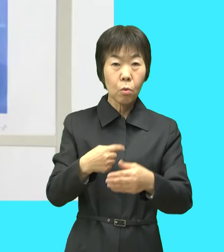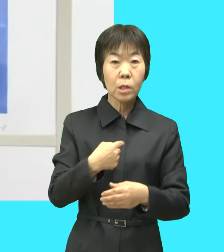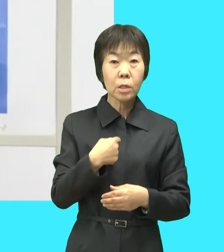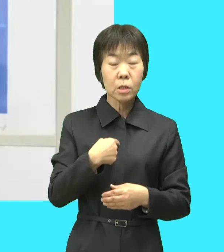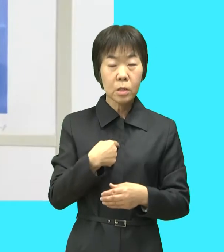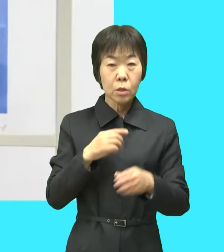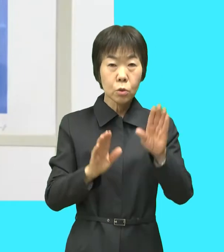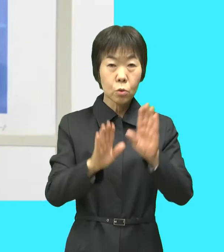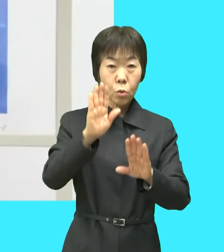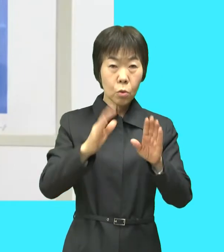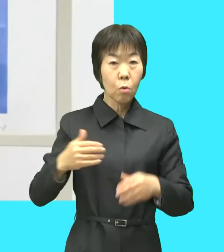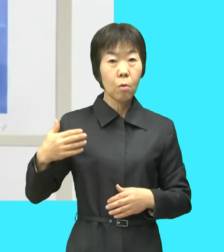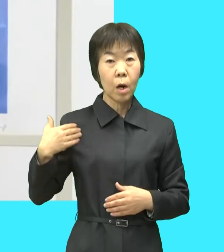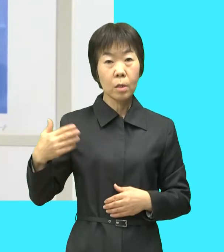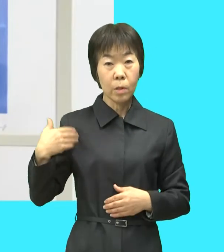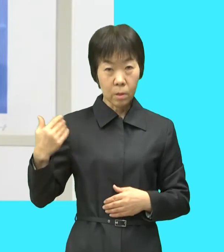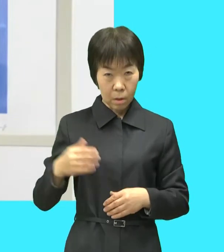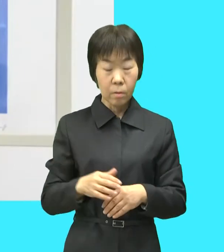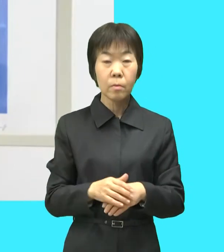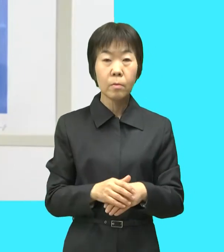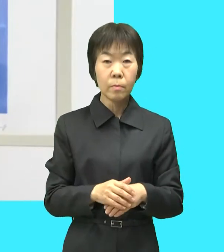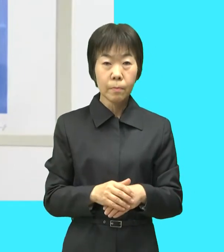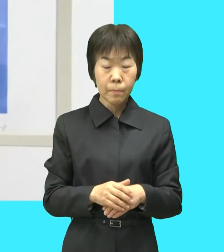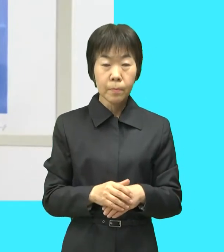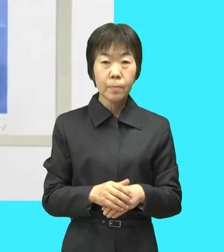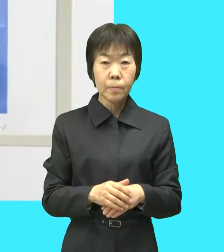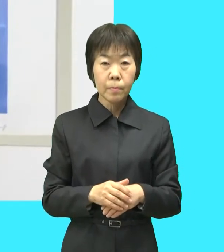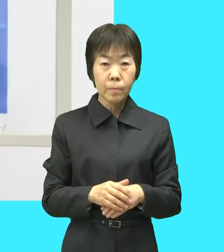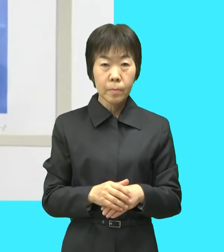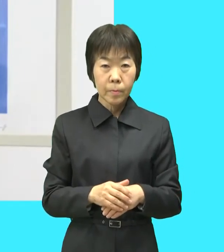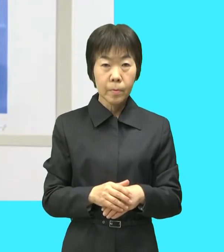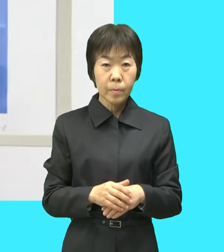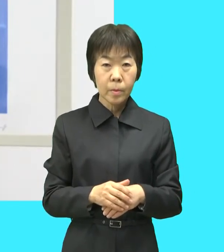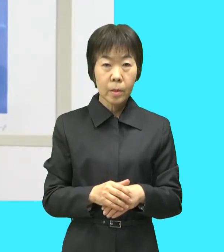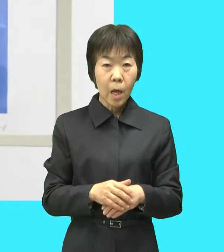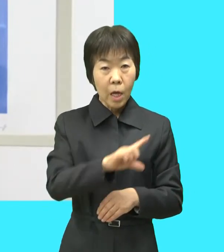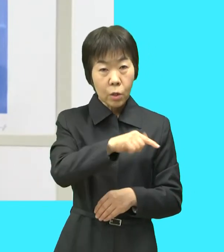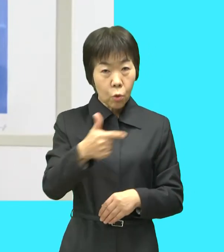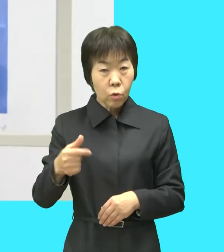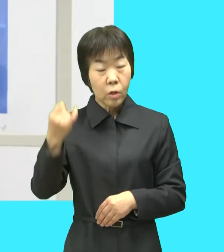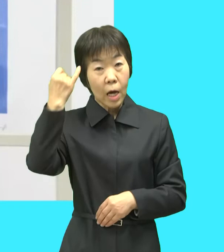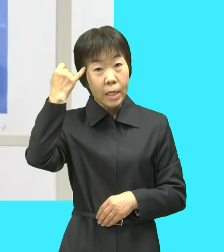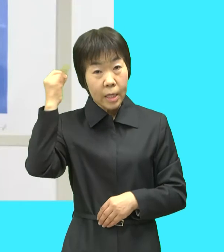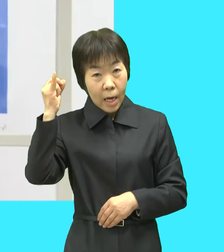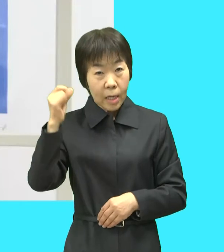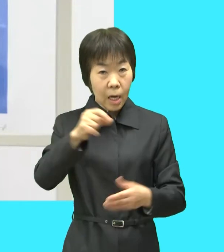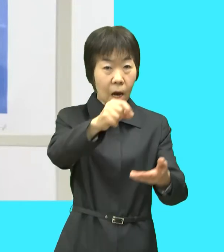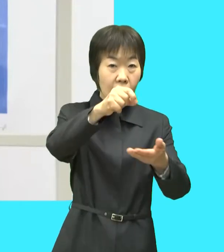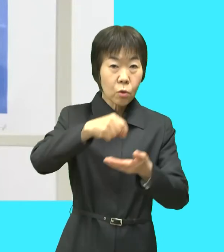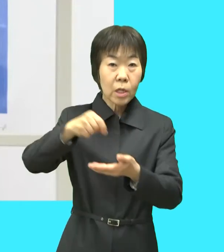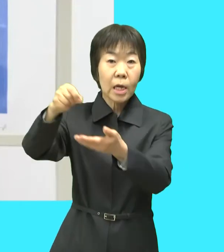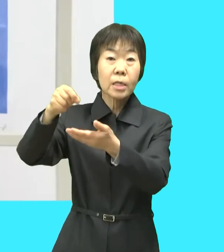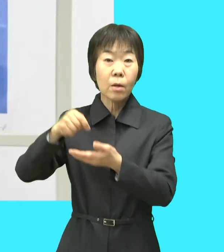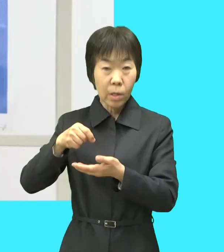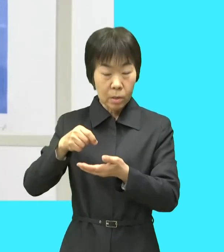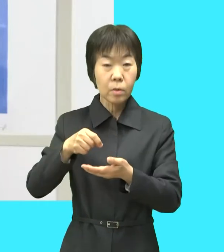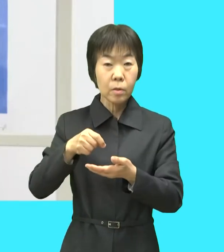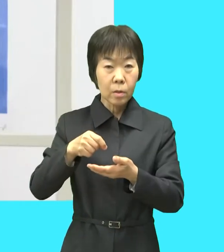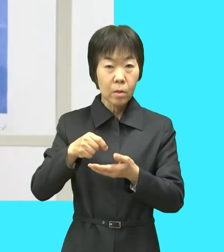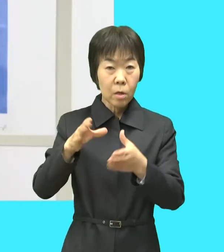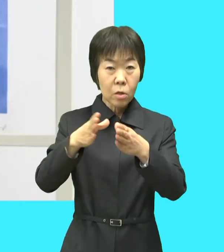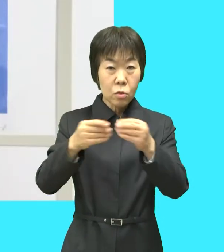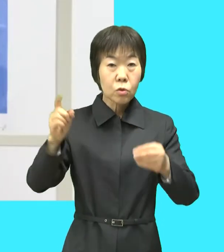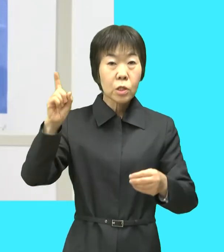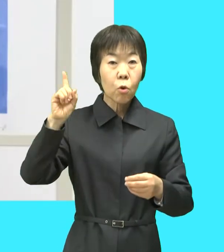自身状況を承知しておりません。いずれにしてもさまざまな意見が寄せられております。